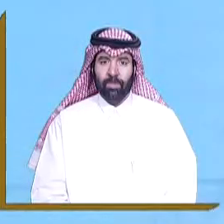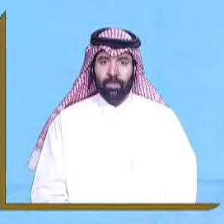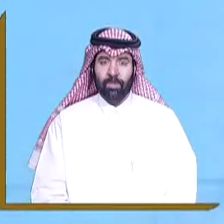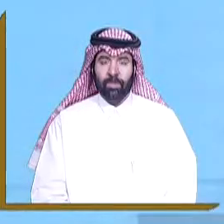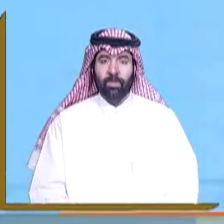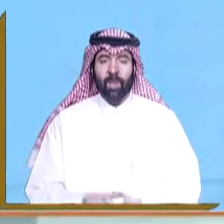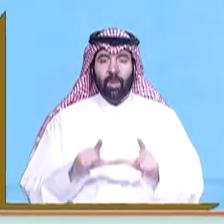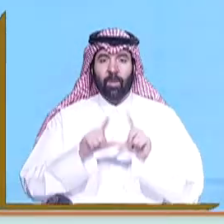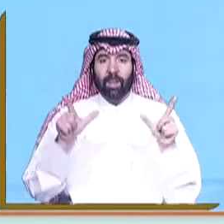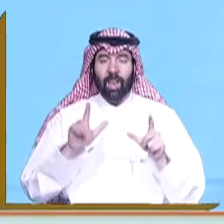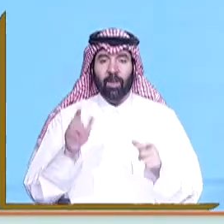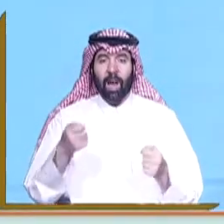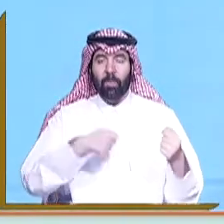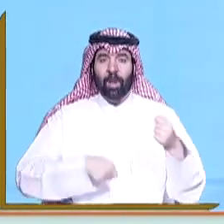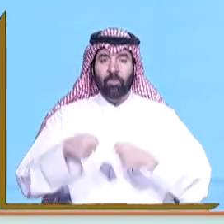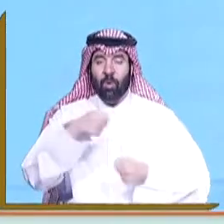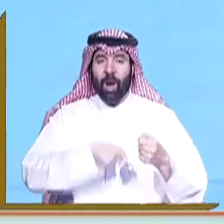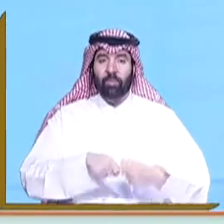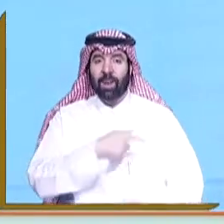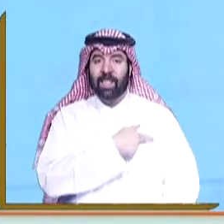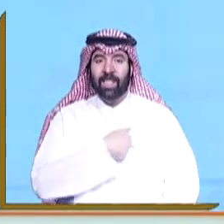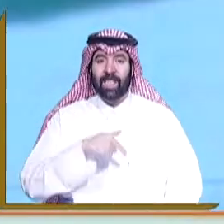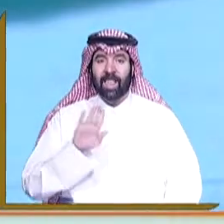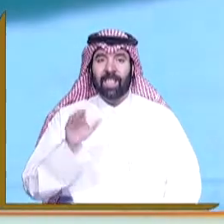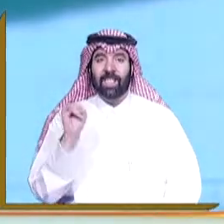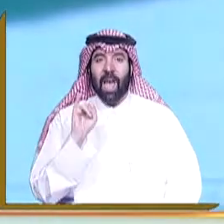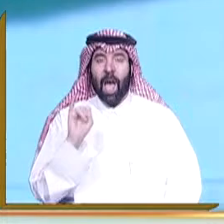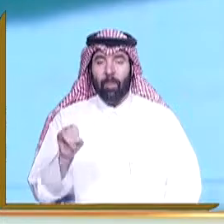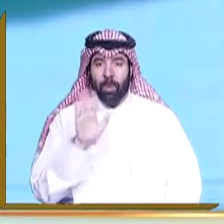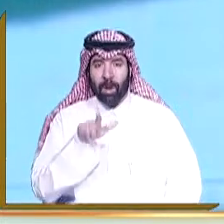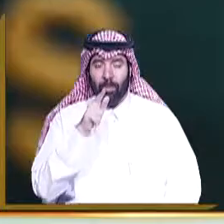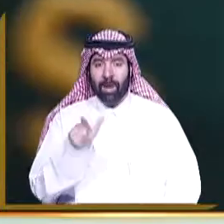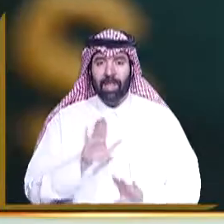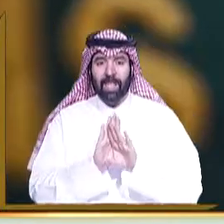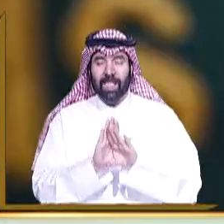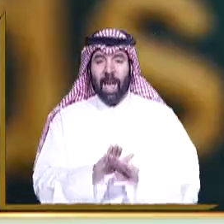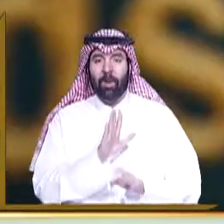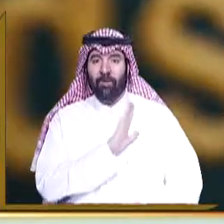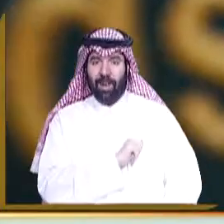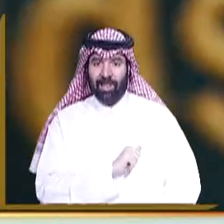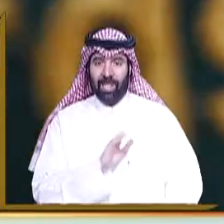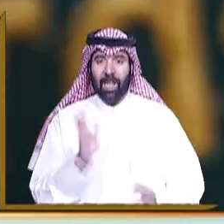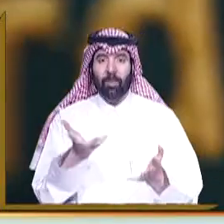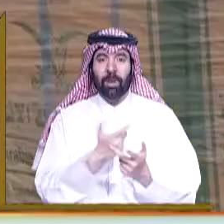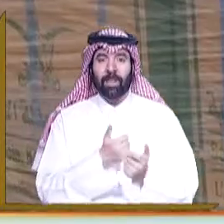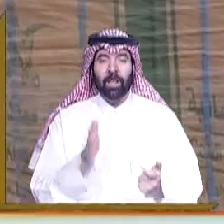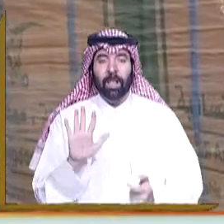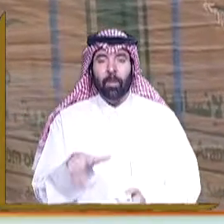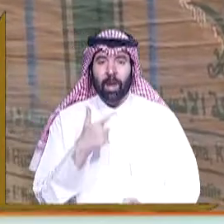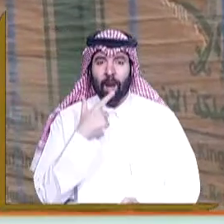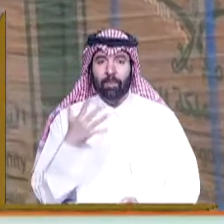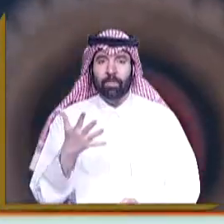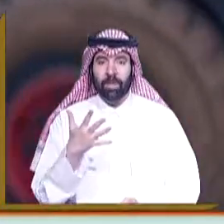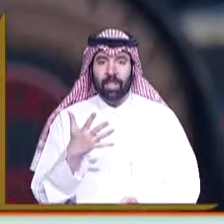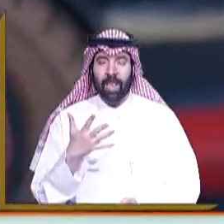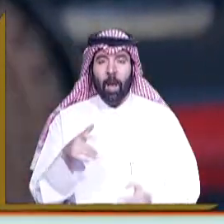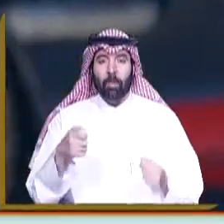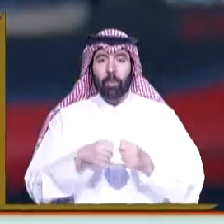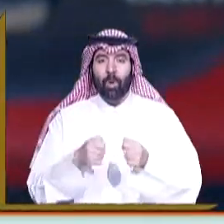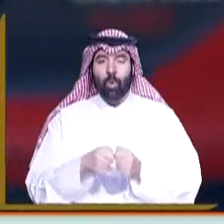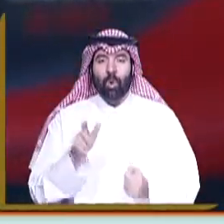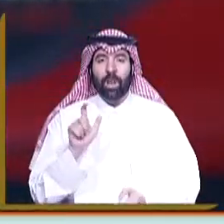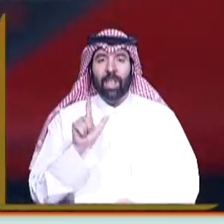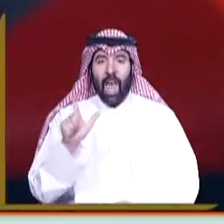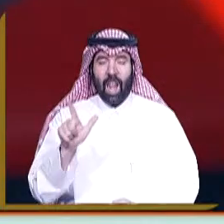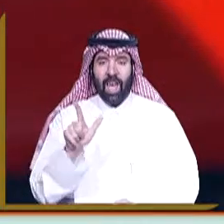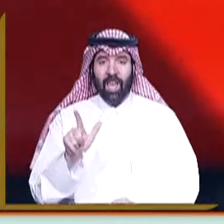هذا وتخطى مجموع تبرعات الحملة الشعبية لإغاثة الشعب الفلسطيني في قطاع غزة 519 مليون ريال،